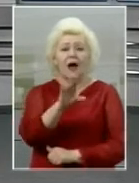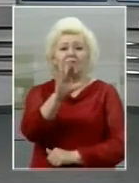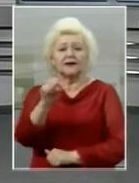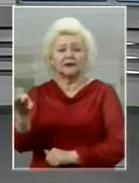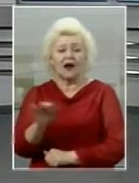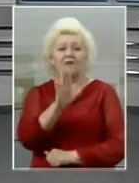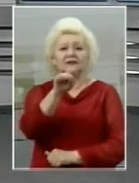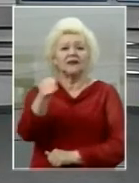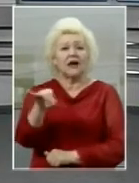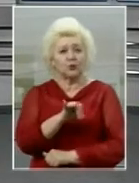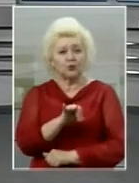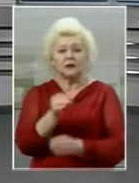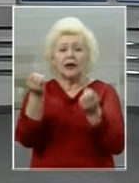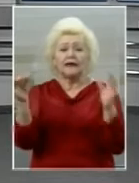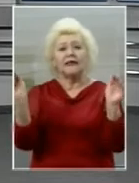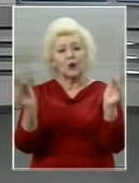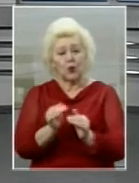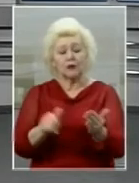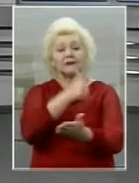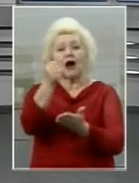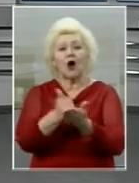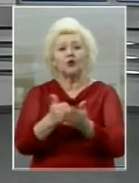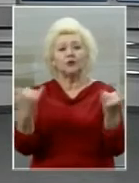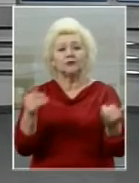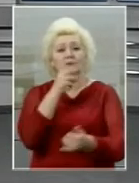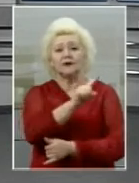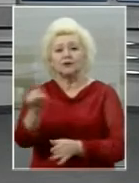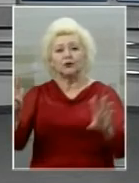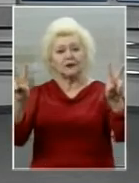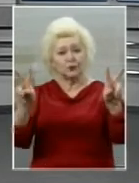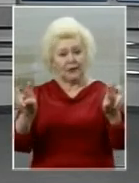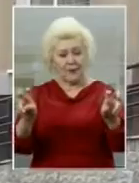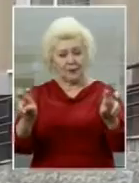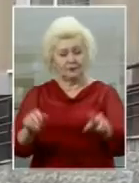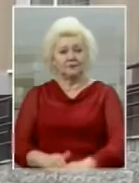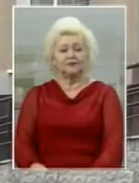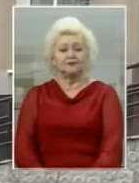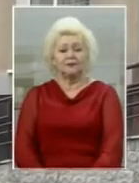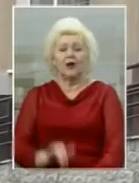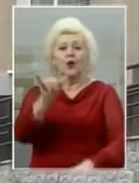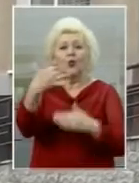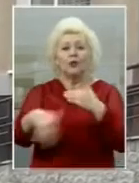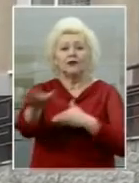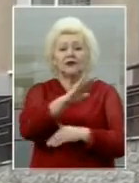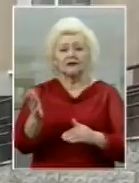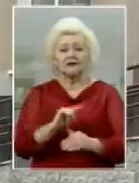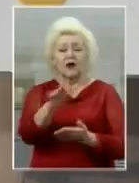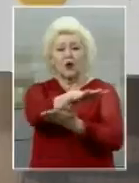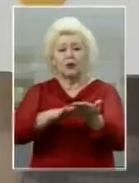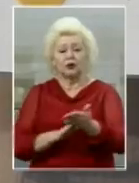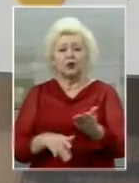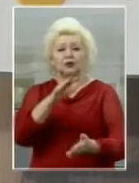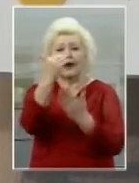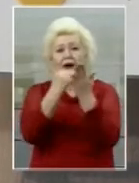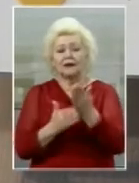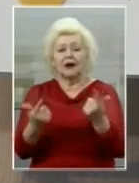і Валентина Туніна. І коротко про головні на цю годину теми. У Херсоні «Укрпошта» подовжила графік